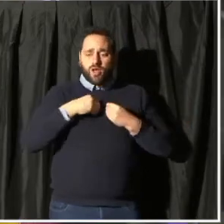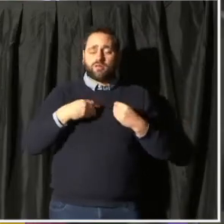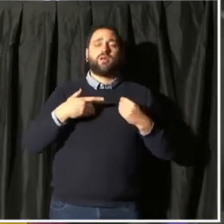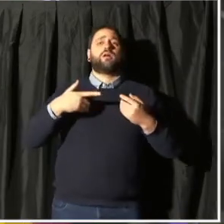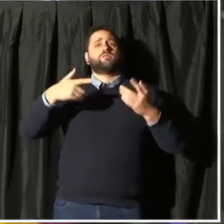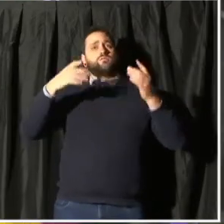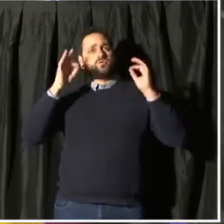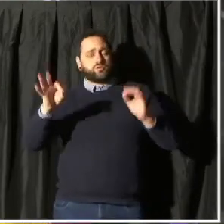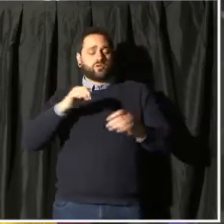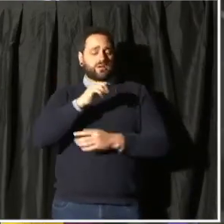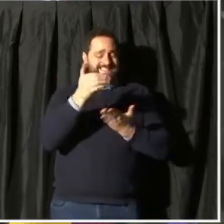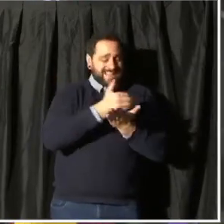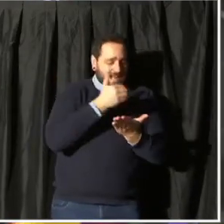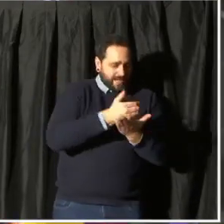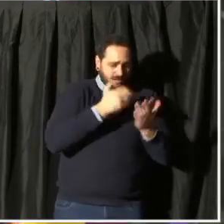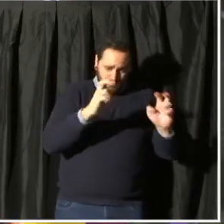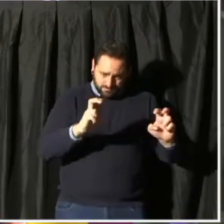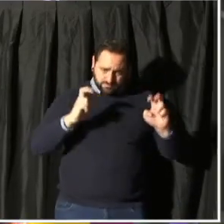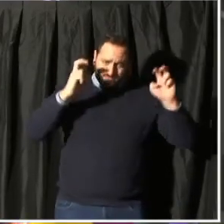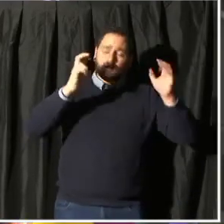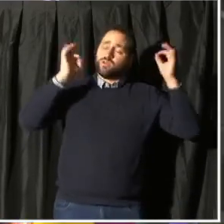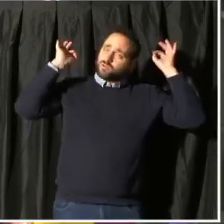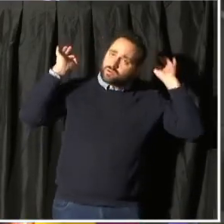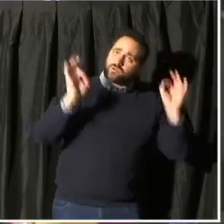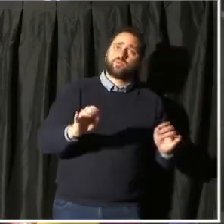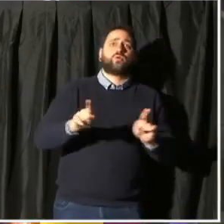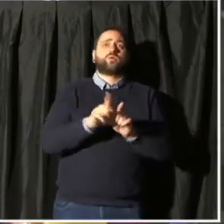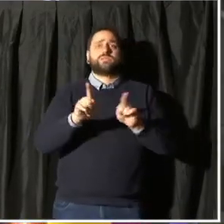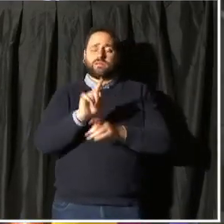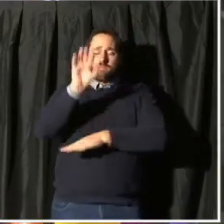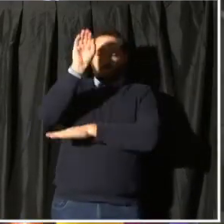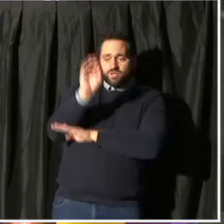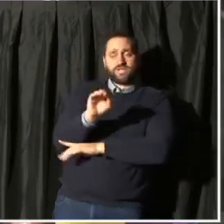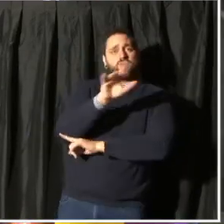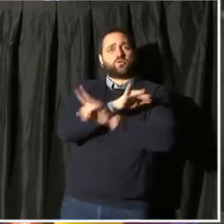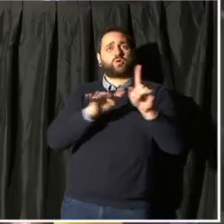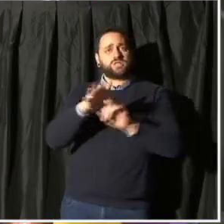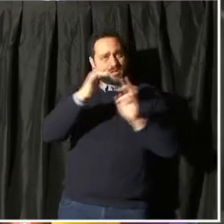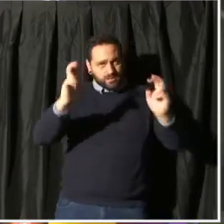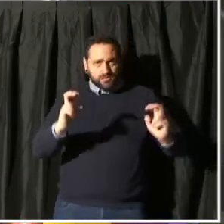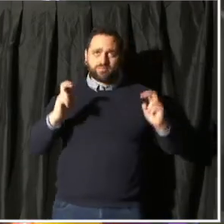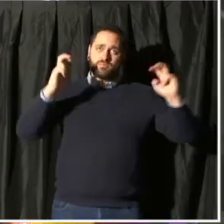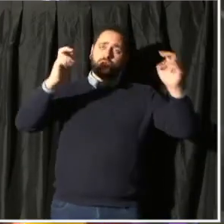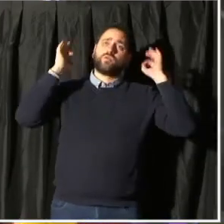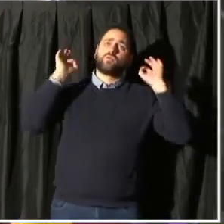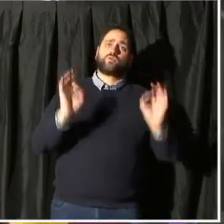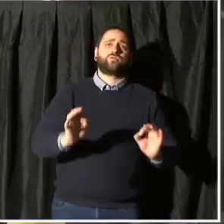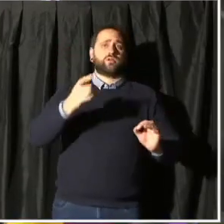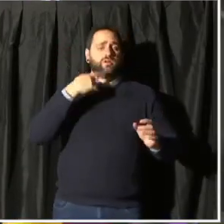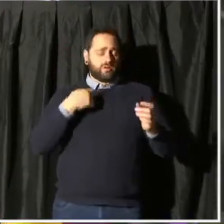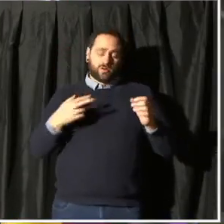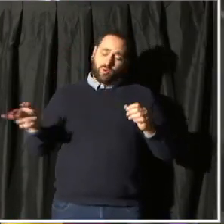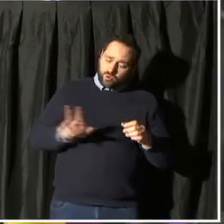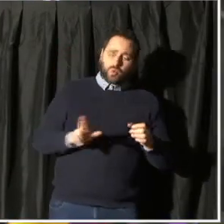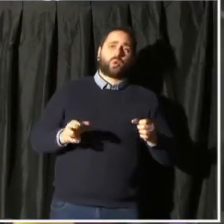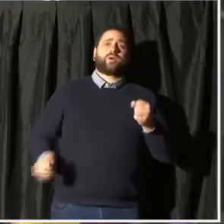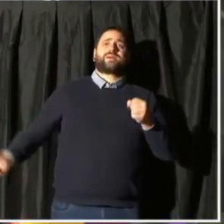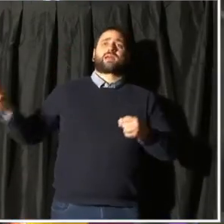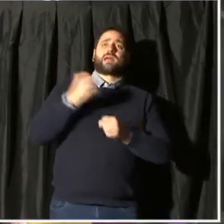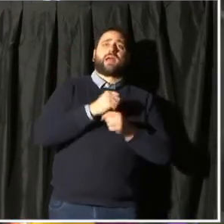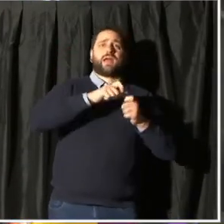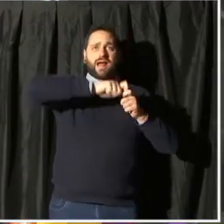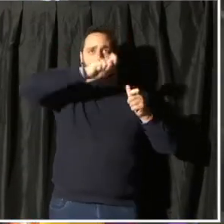pour vivre dignement aux vertus et le sexe ça veut dire finalement créer des industries qui est redonné de pouvoir au service